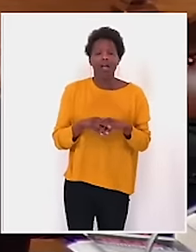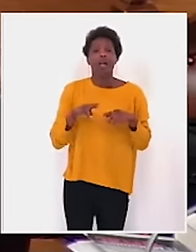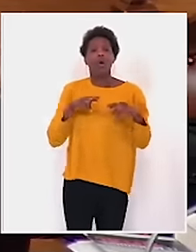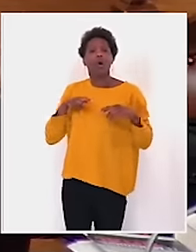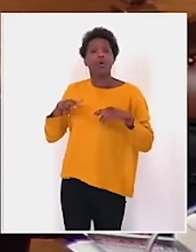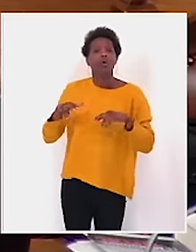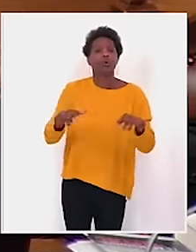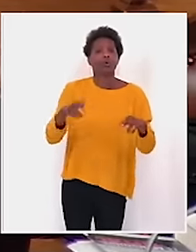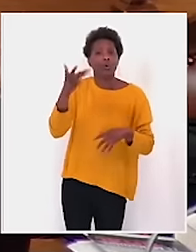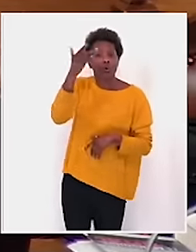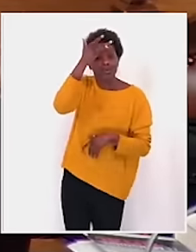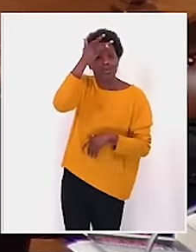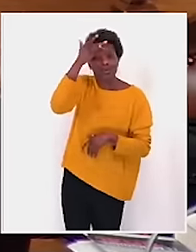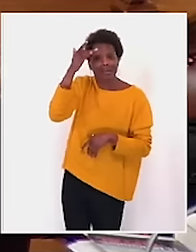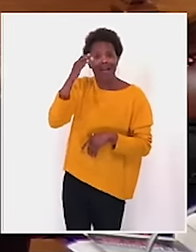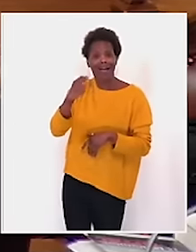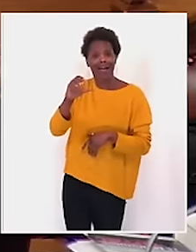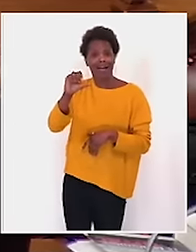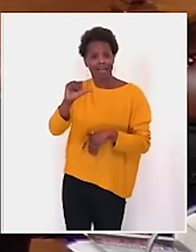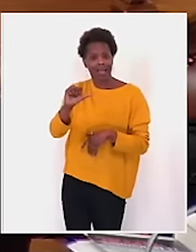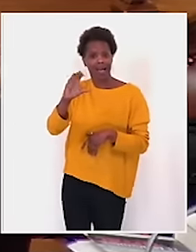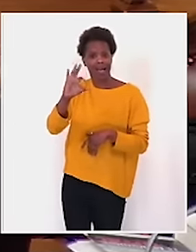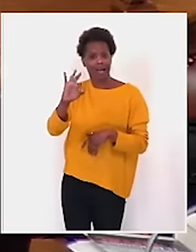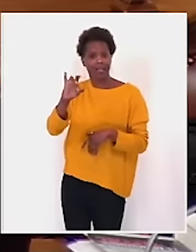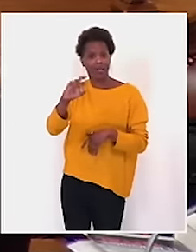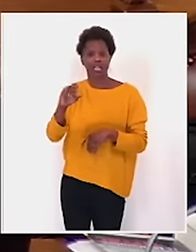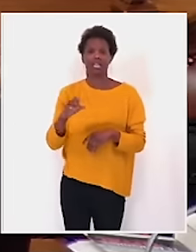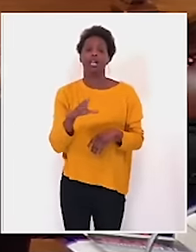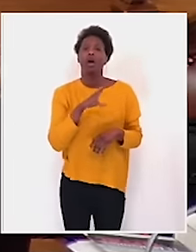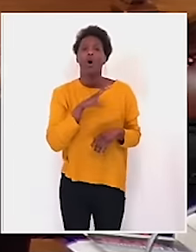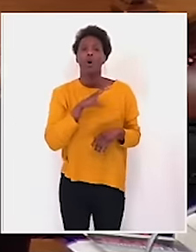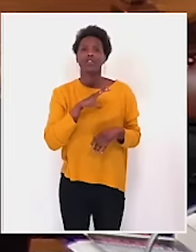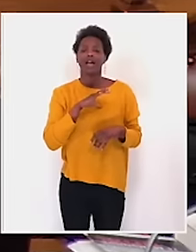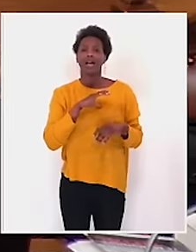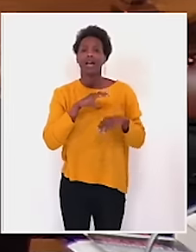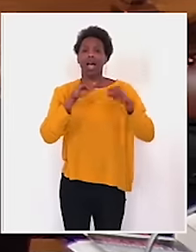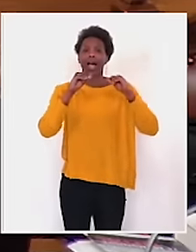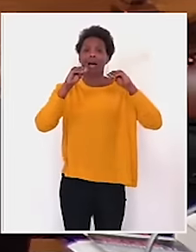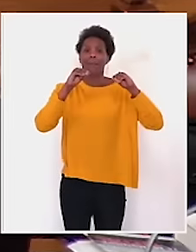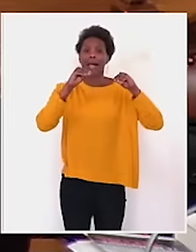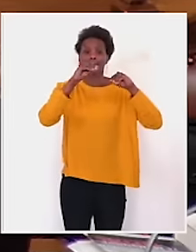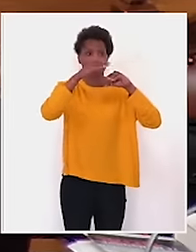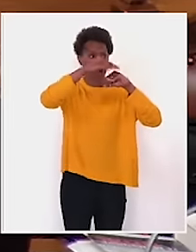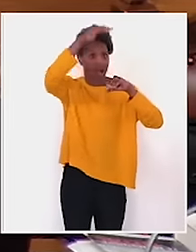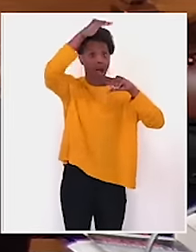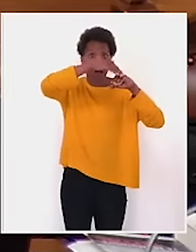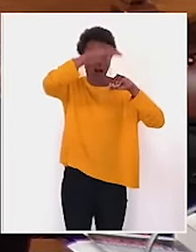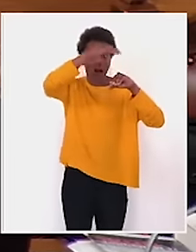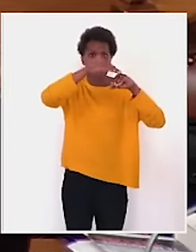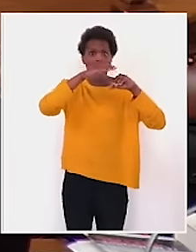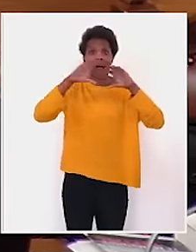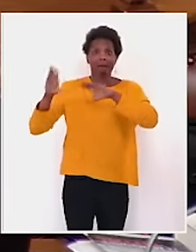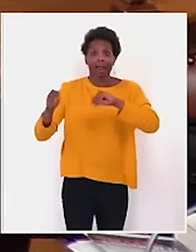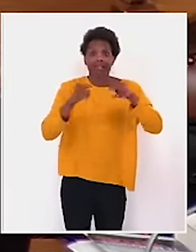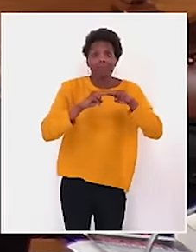Sainte-Catherine. Les entresols sur la rue Sainte-Catherine, c'est en fait c'est des espaces qui sont juste au-dessus des commerces et qui sont bien souvent inutilisés parce que l'accès